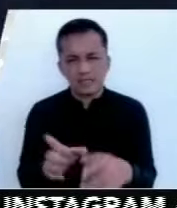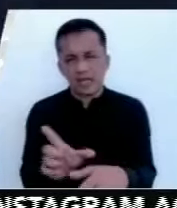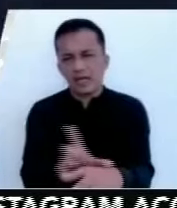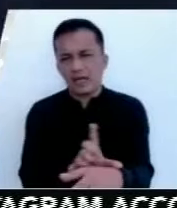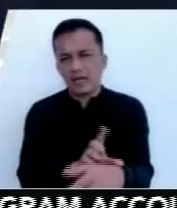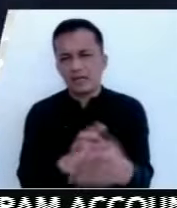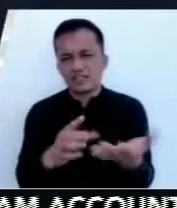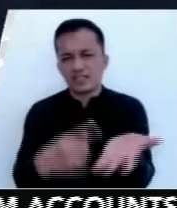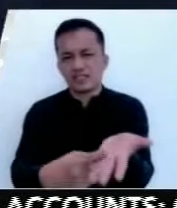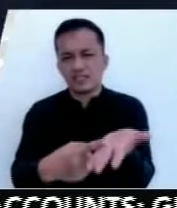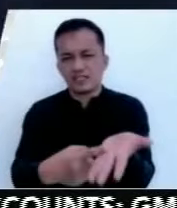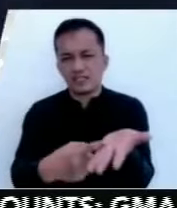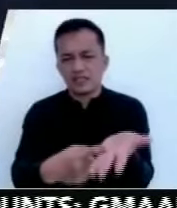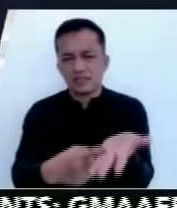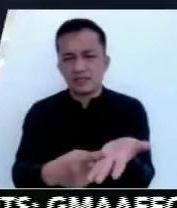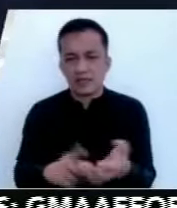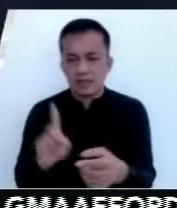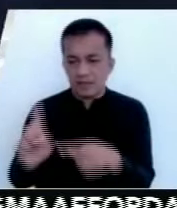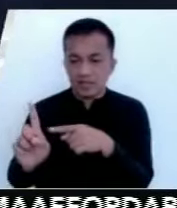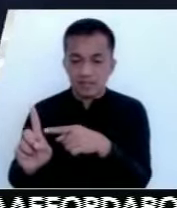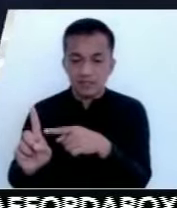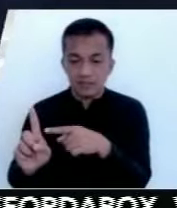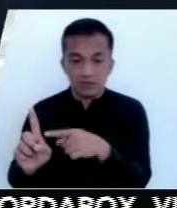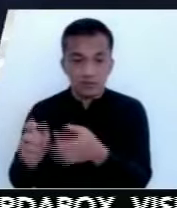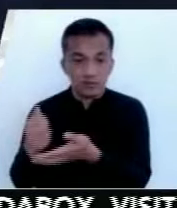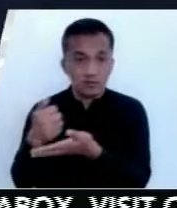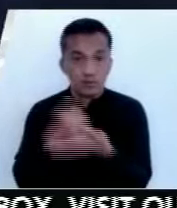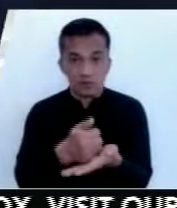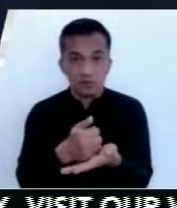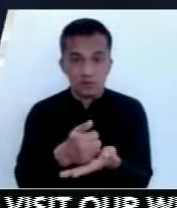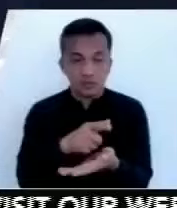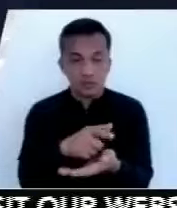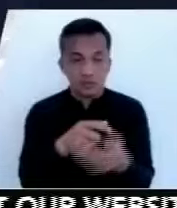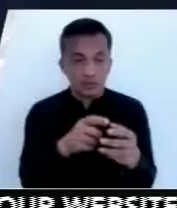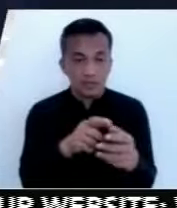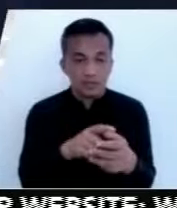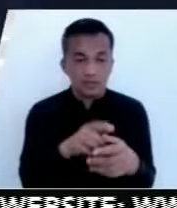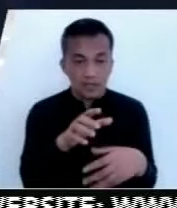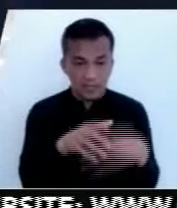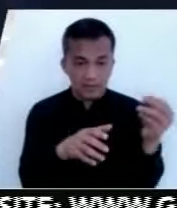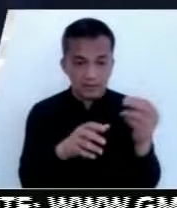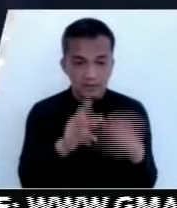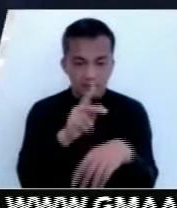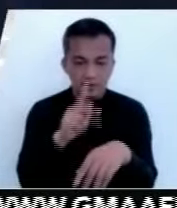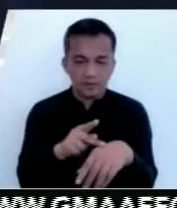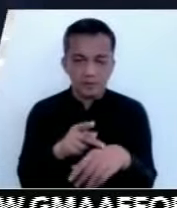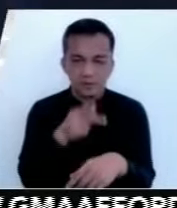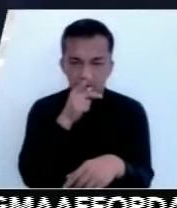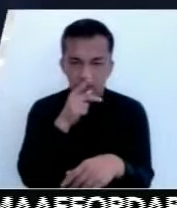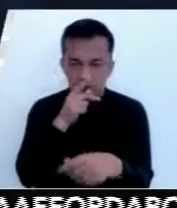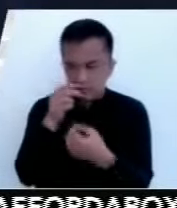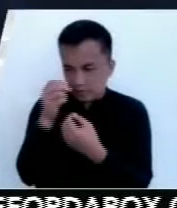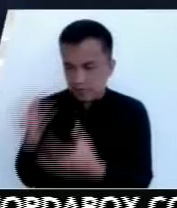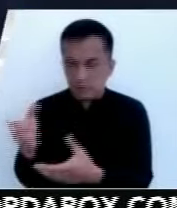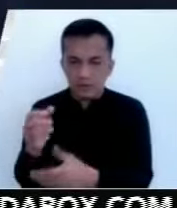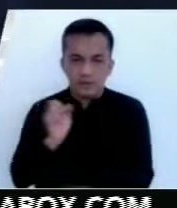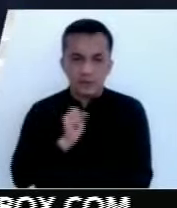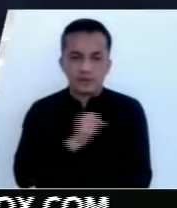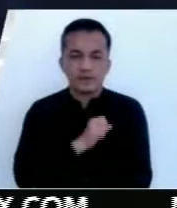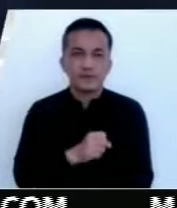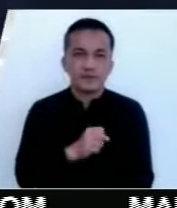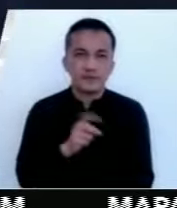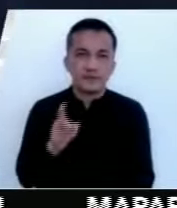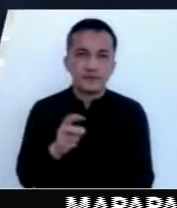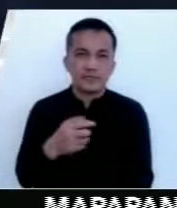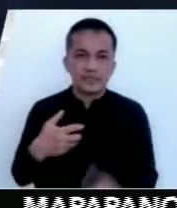pangalan ng isa sa mga umanoy tumulong sa kanya para makalabas ng bansa eh pribadong ibinigay ni guo sa mga senador n napikon